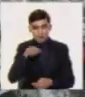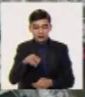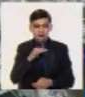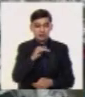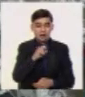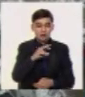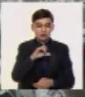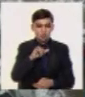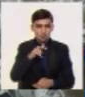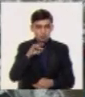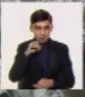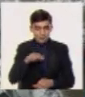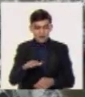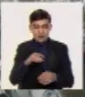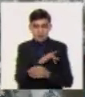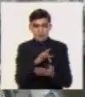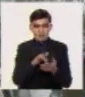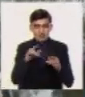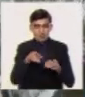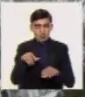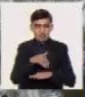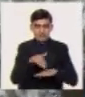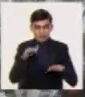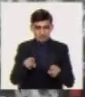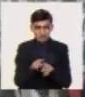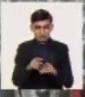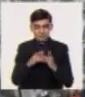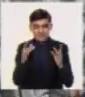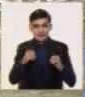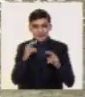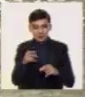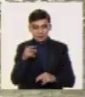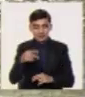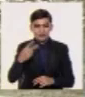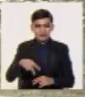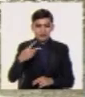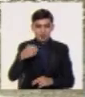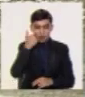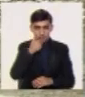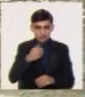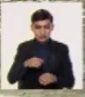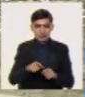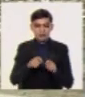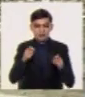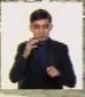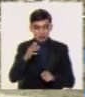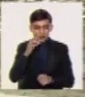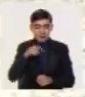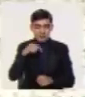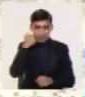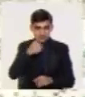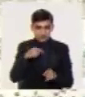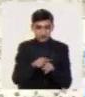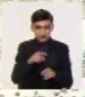және Бұқтырма көшесі мен Құлжата жолындағы салынып жатқан жолайрық 2022 жылы пайдалануға берілмек. Ал биыл